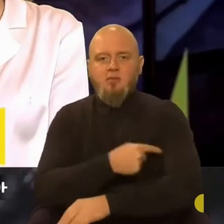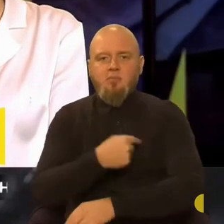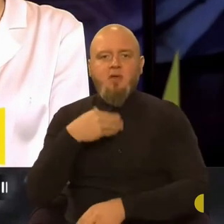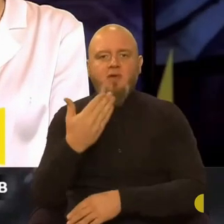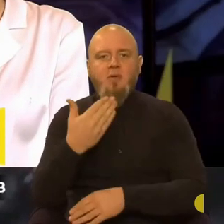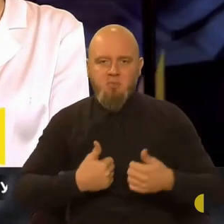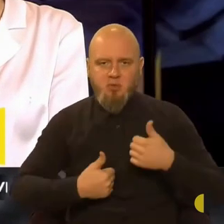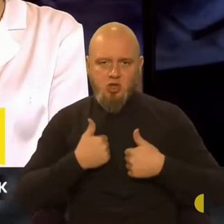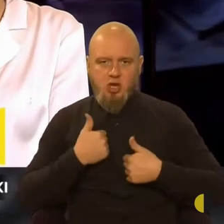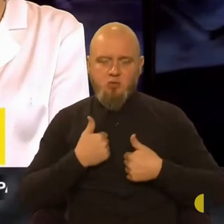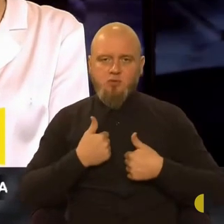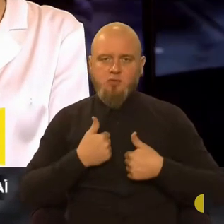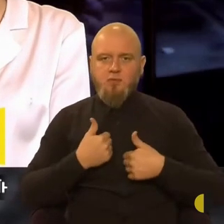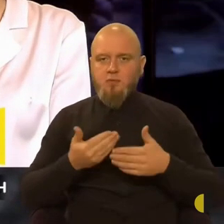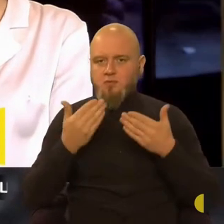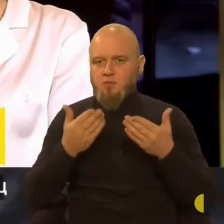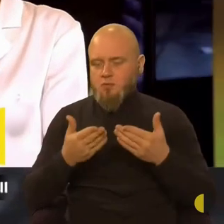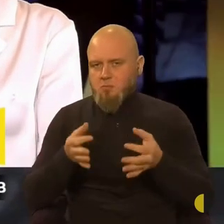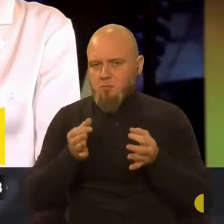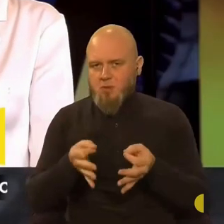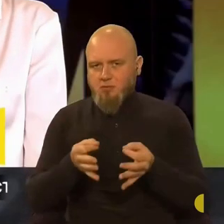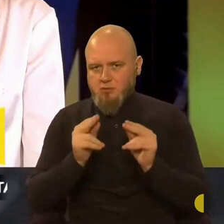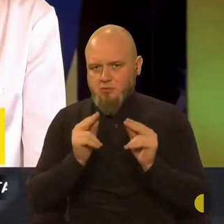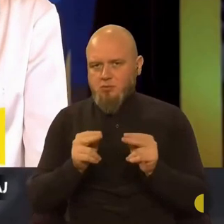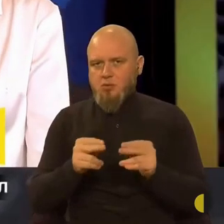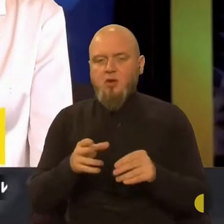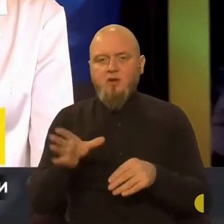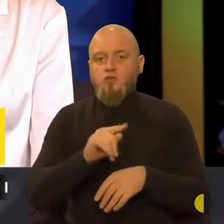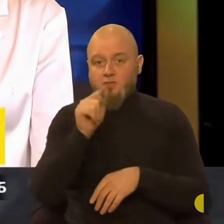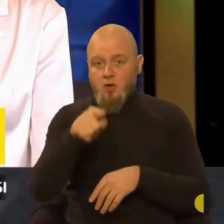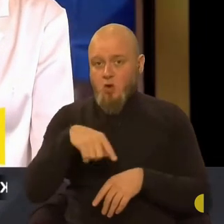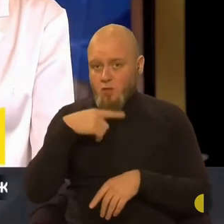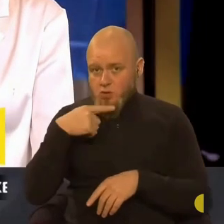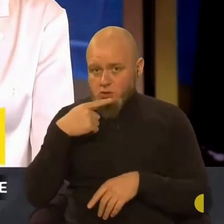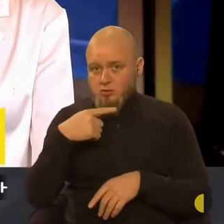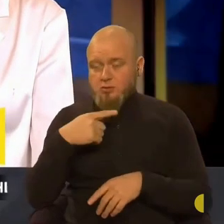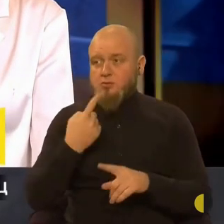вами пишаємось. От правда, все, що ви говорите,